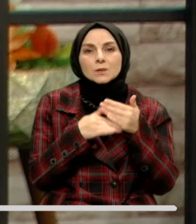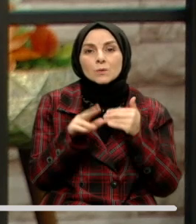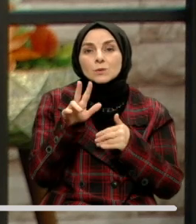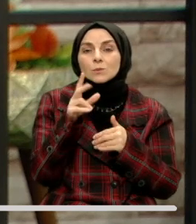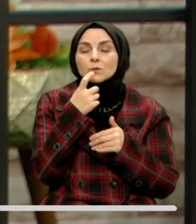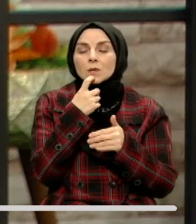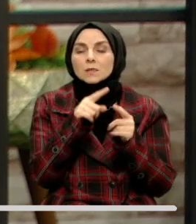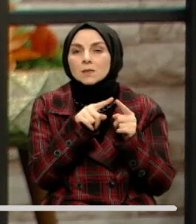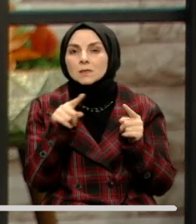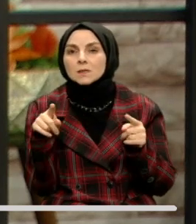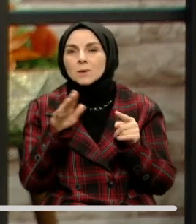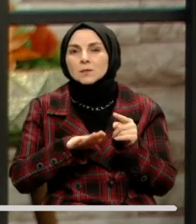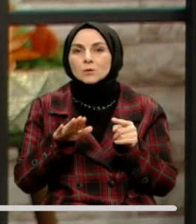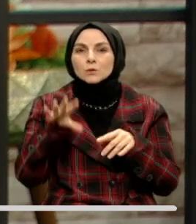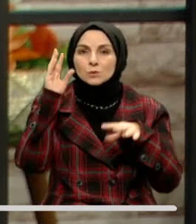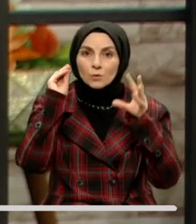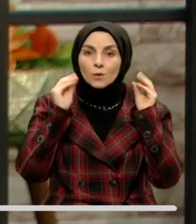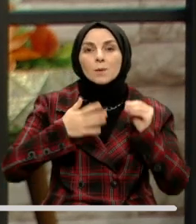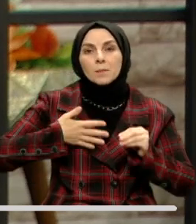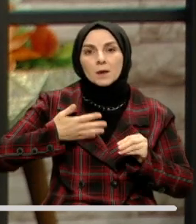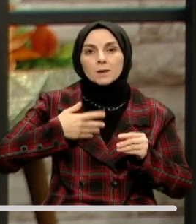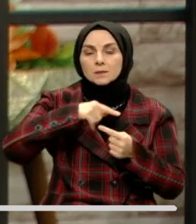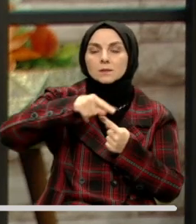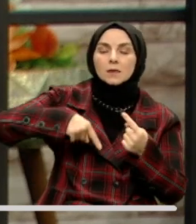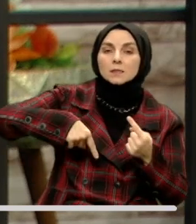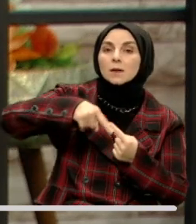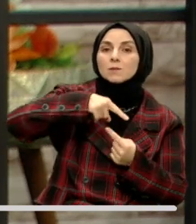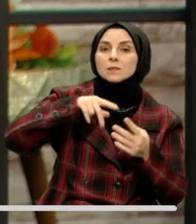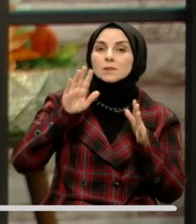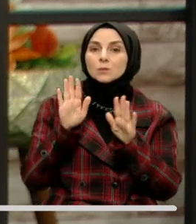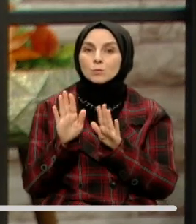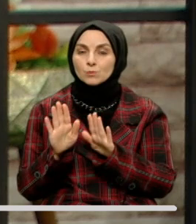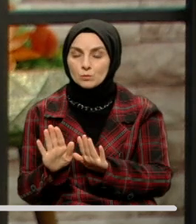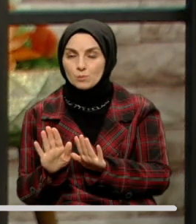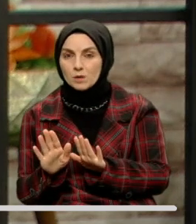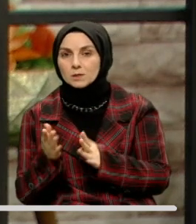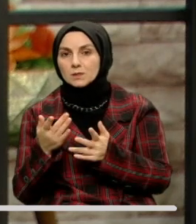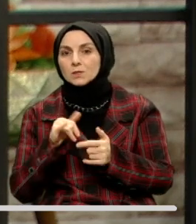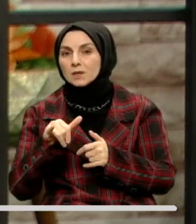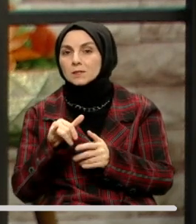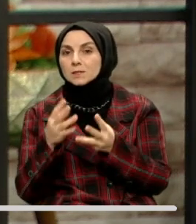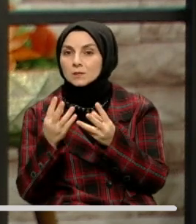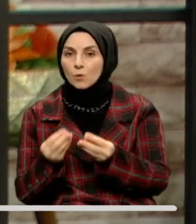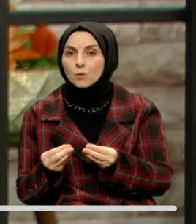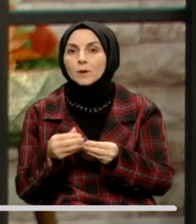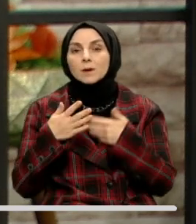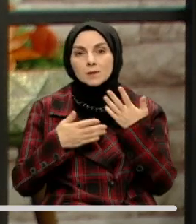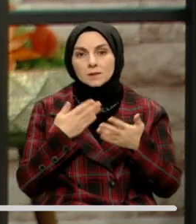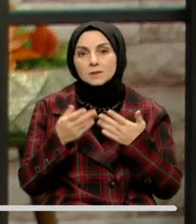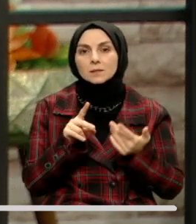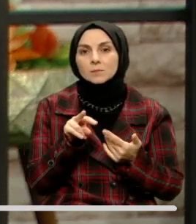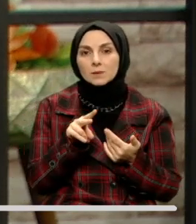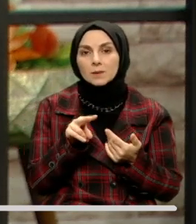itibaren çocuğun öğrenme merakının etrafında durulması, yanında yakınında olunmasından bahsettiğim gibi bir taraftan